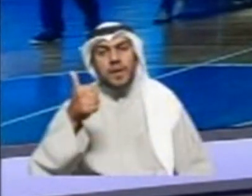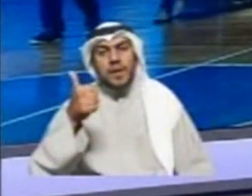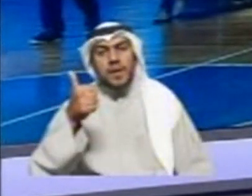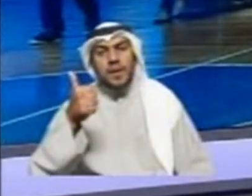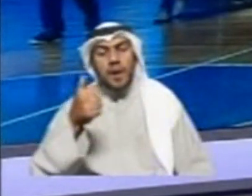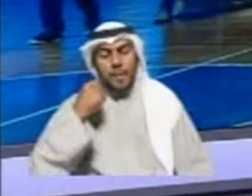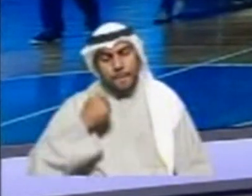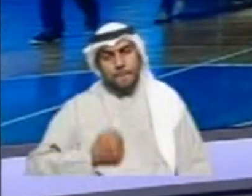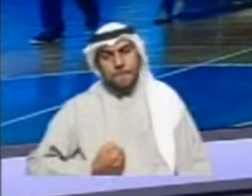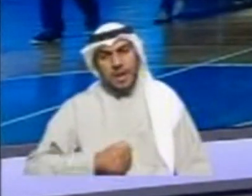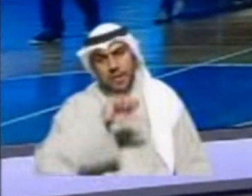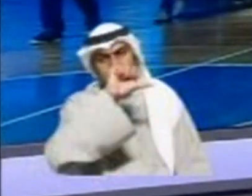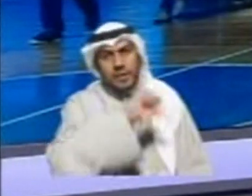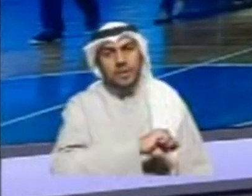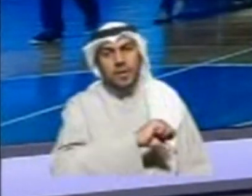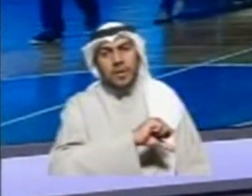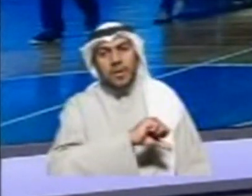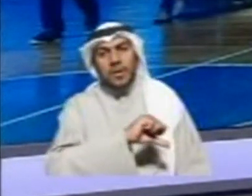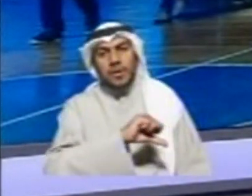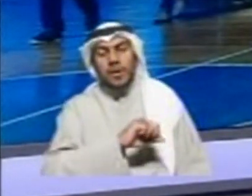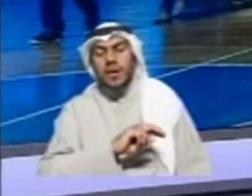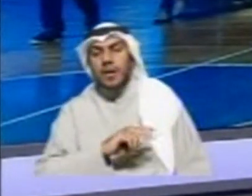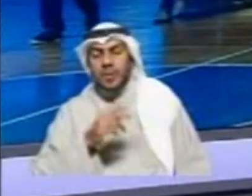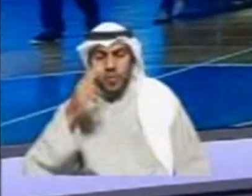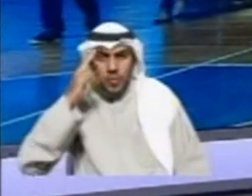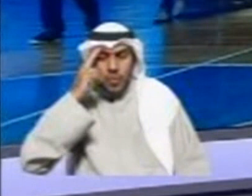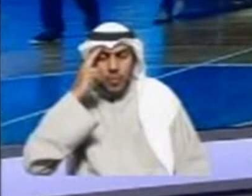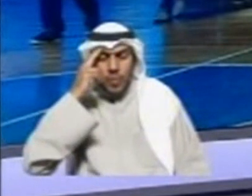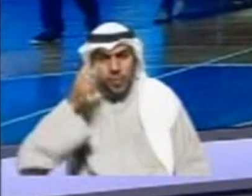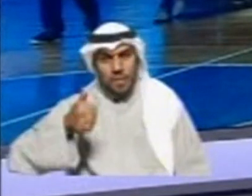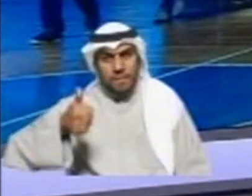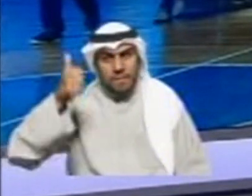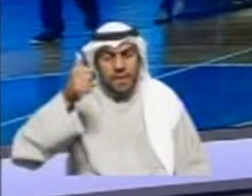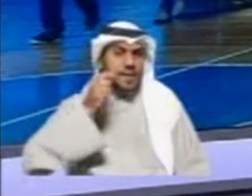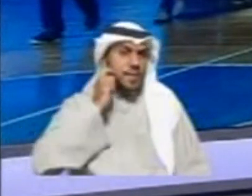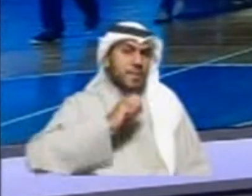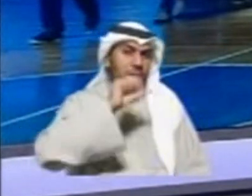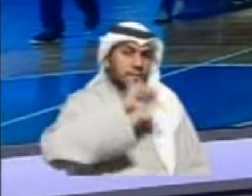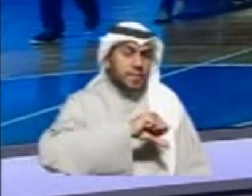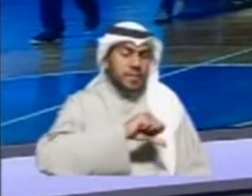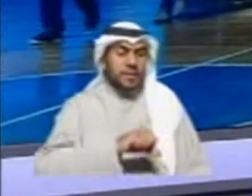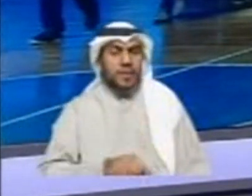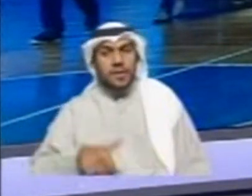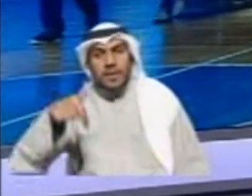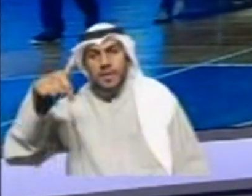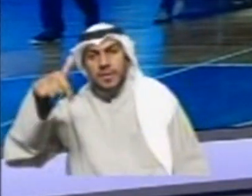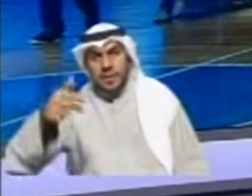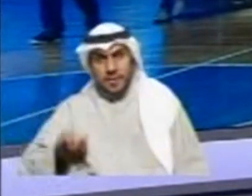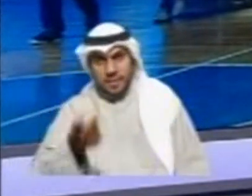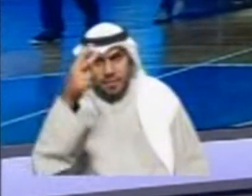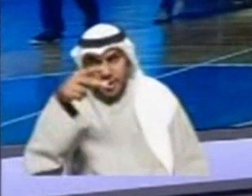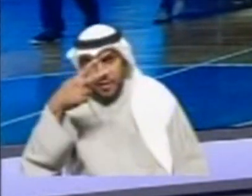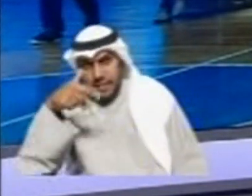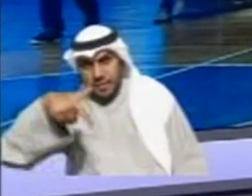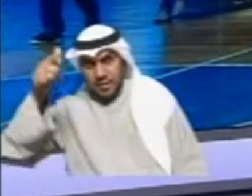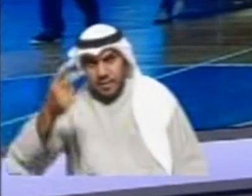شقيقه البحريني. وفي لقاء آخر تغلب المنتخب السعودي على شقيقه الإماراتي ب 67 نقطة مقابل